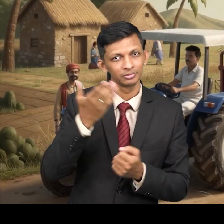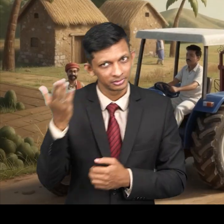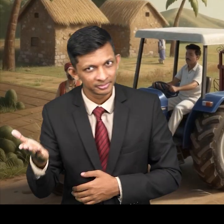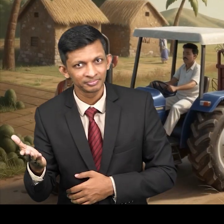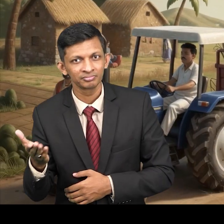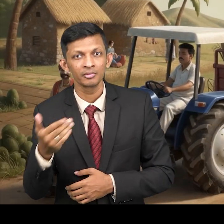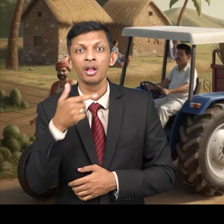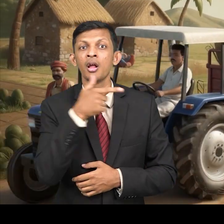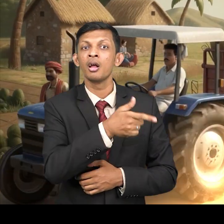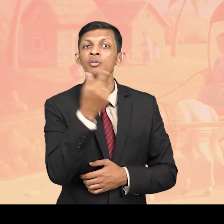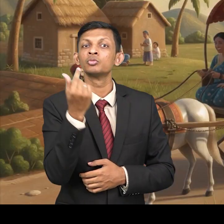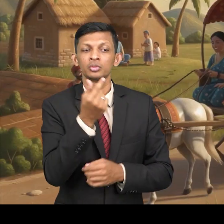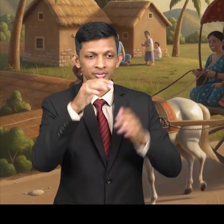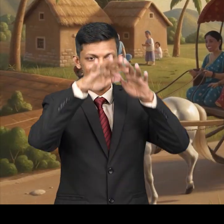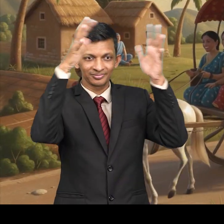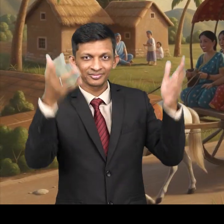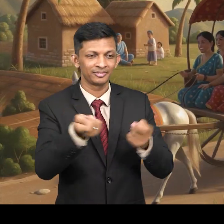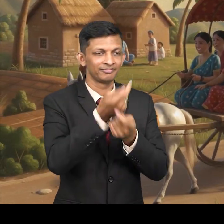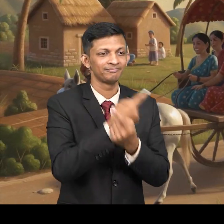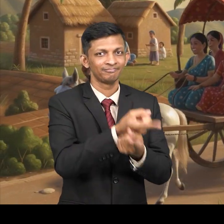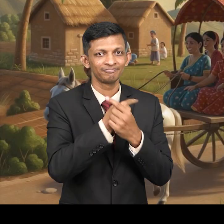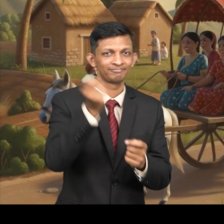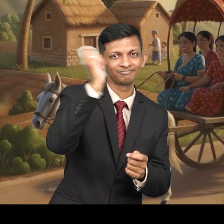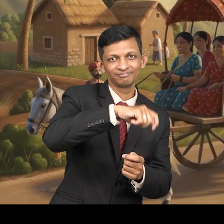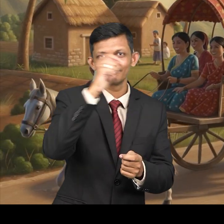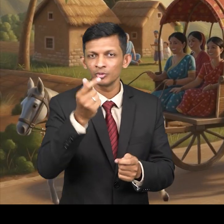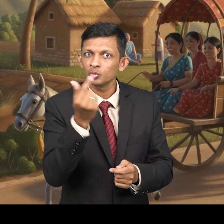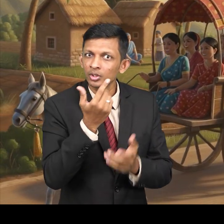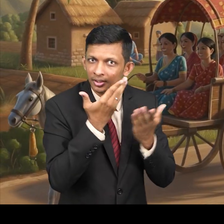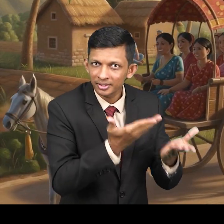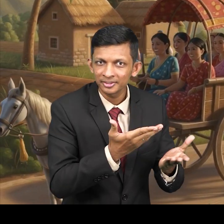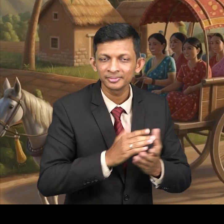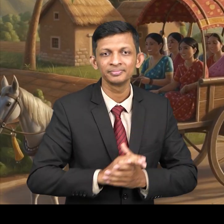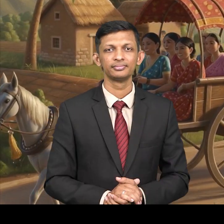ट्रैक्टर, टोंगा गाड़ियां।